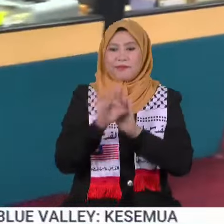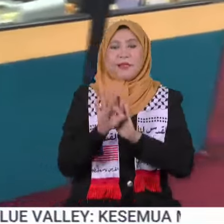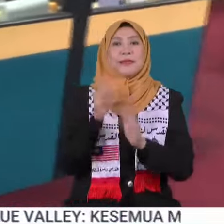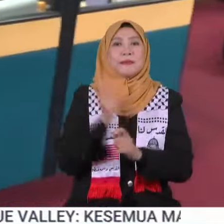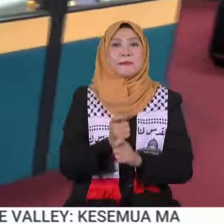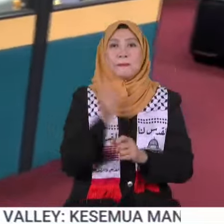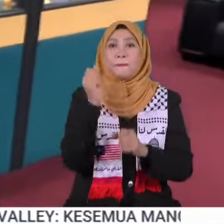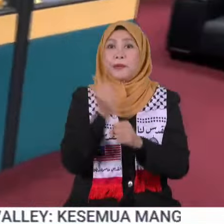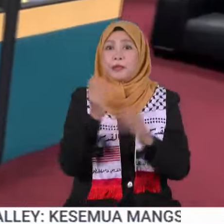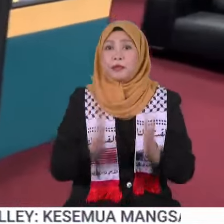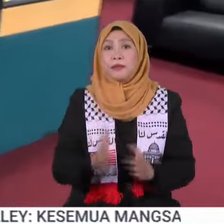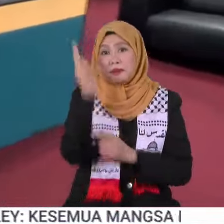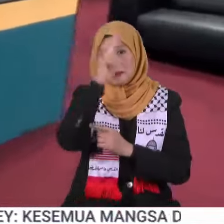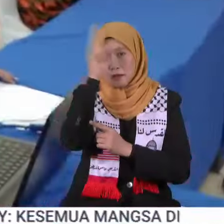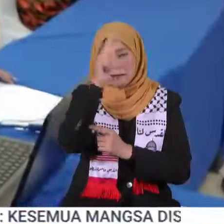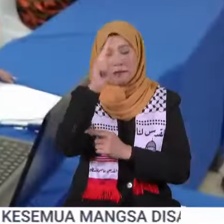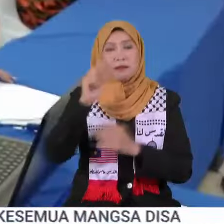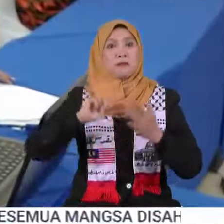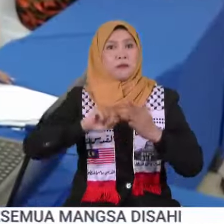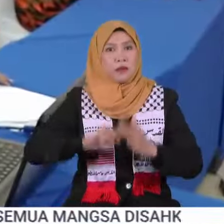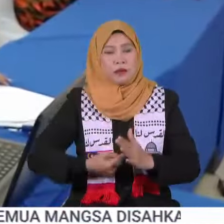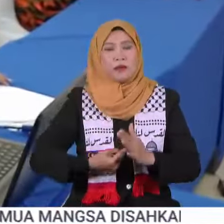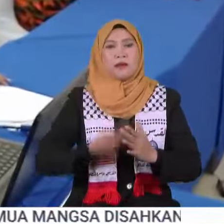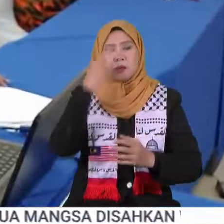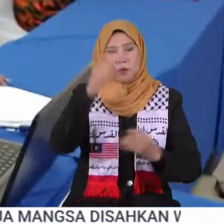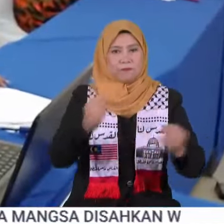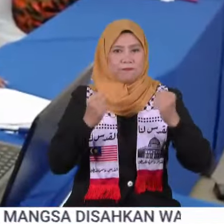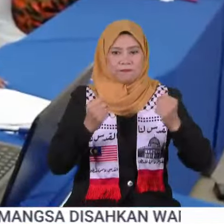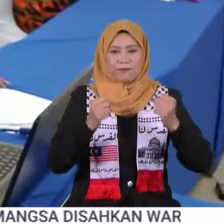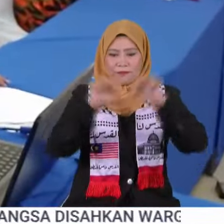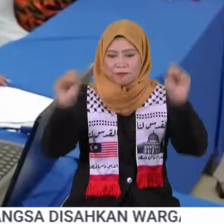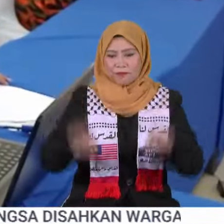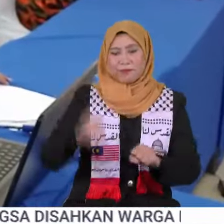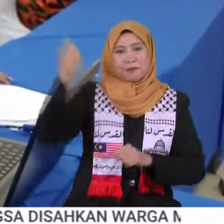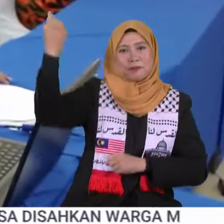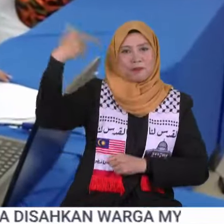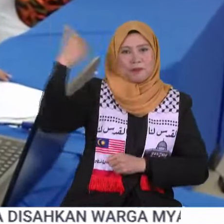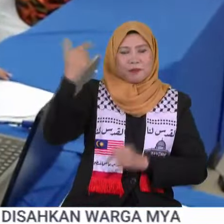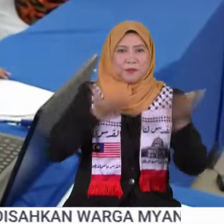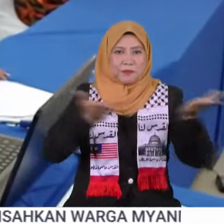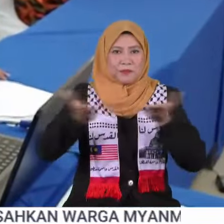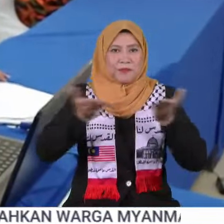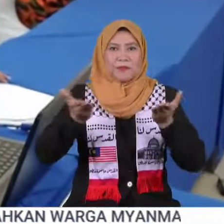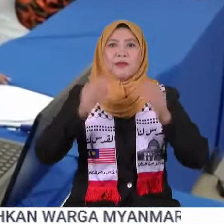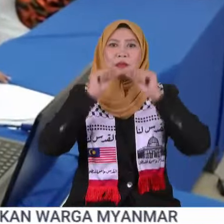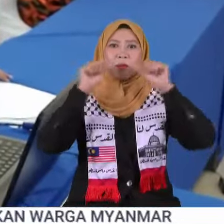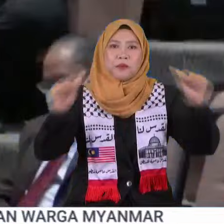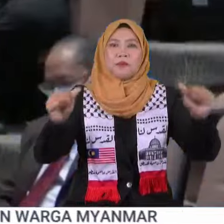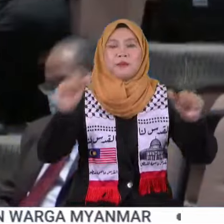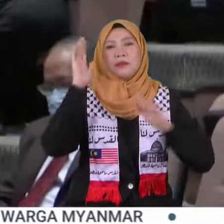tetap pegawai awam diperkenalkan ke arah mengukuhkan lagi sistem saraan perkhidmatan awam di Malaysia.